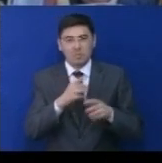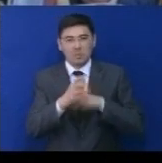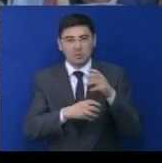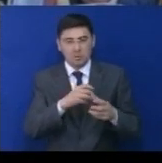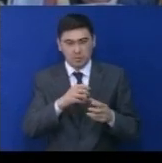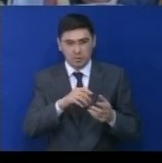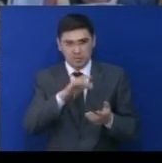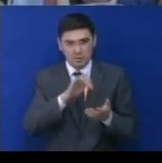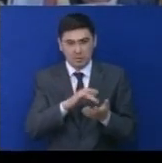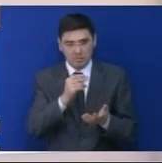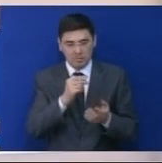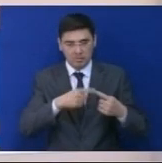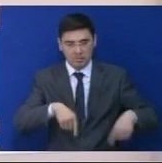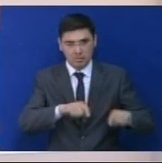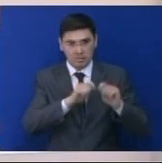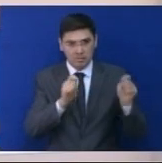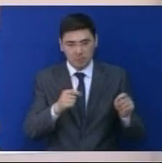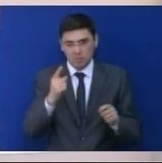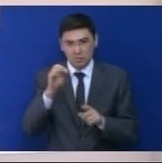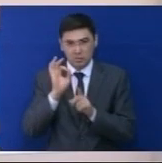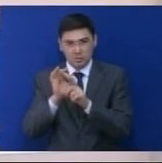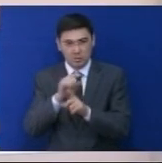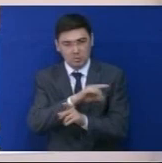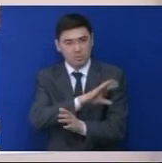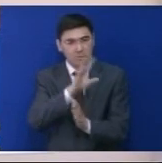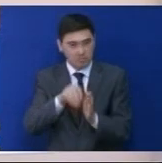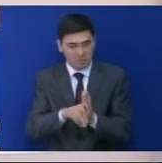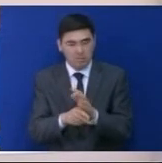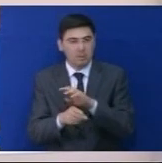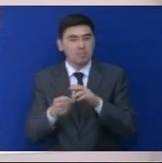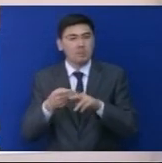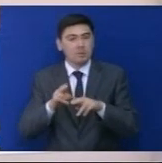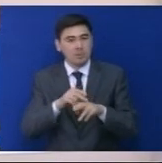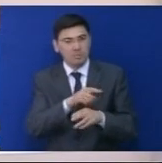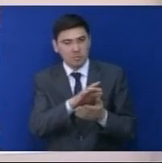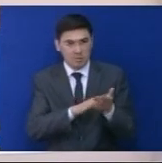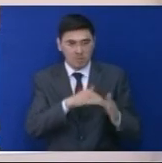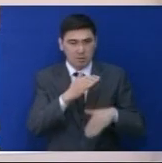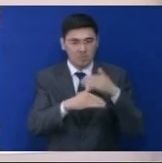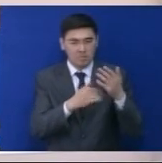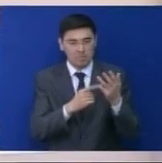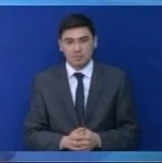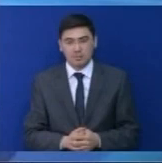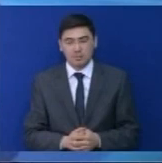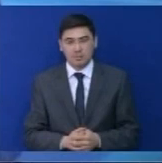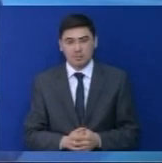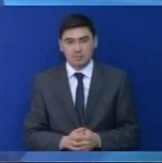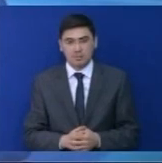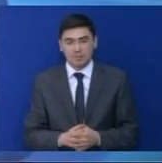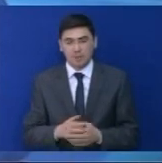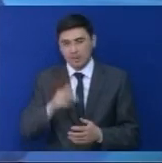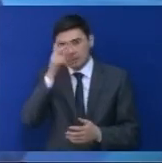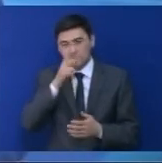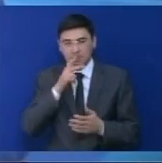часть плана нации 100 конкретных шагов, и дал ряд конкретных поручений по дальнейшему развитию и продвижению работы центра.